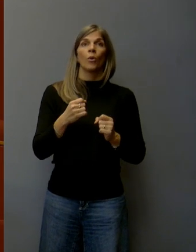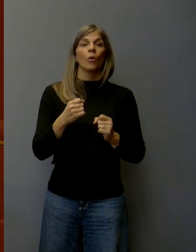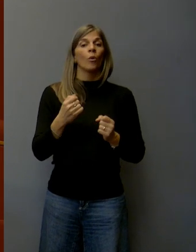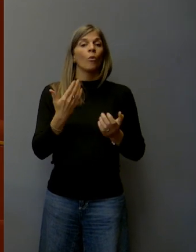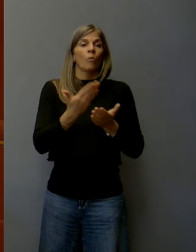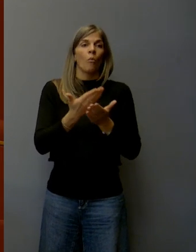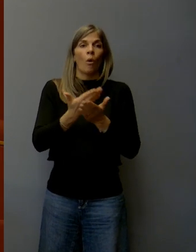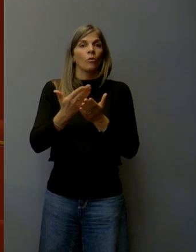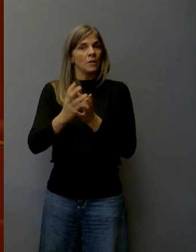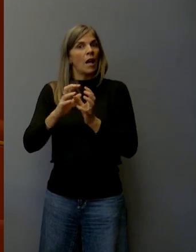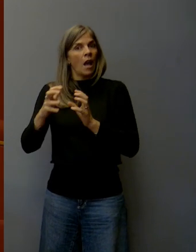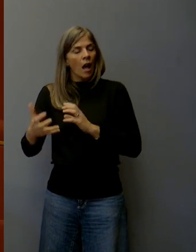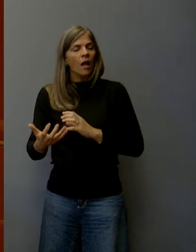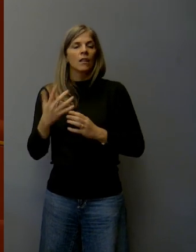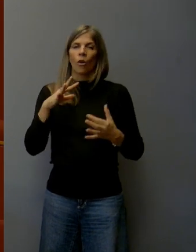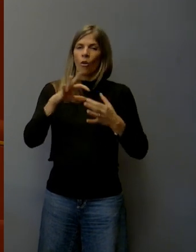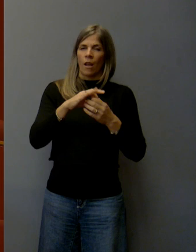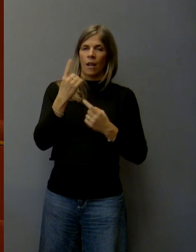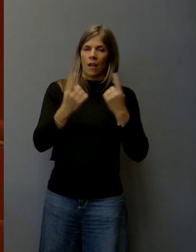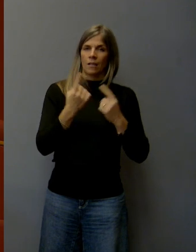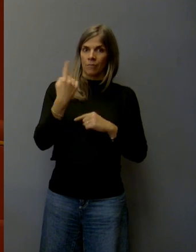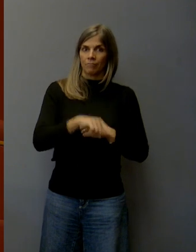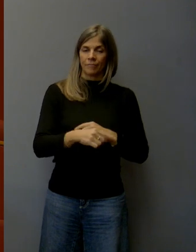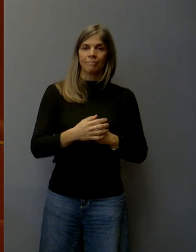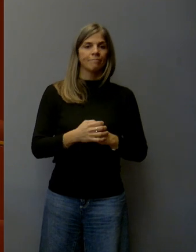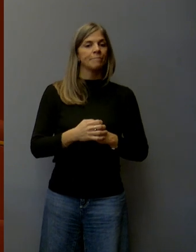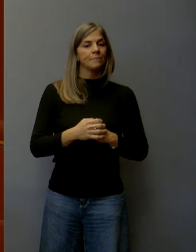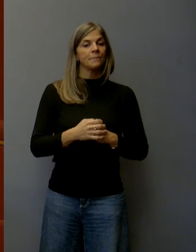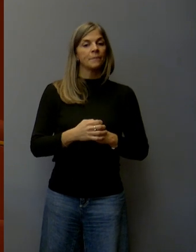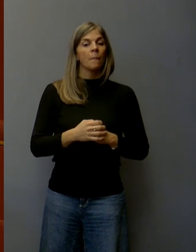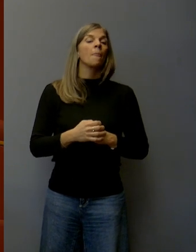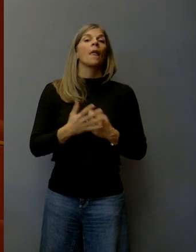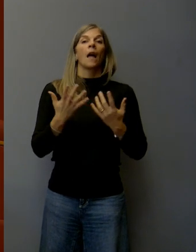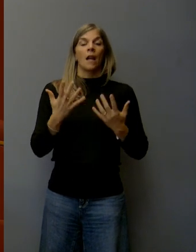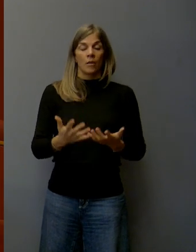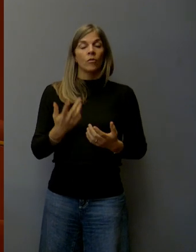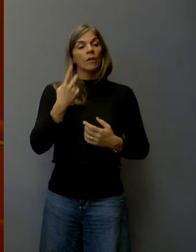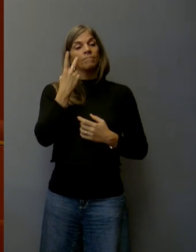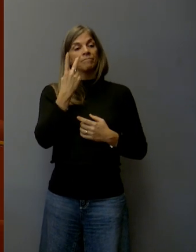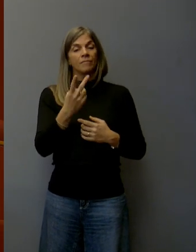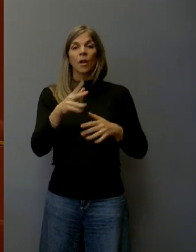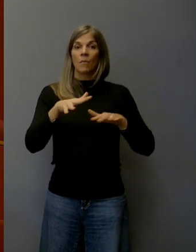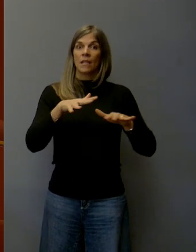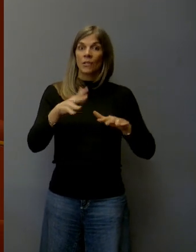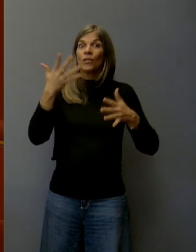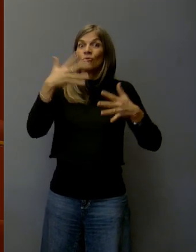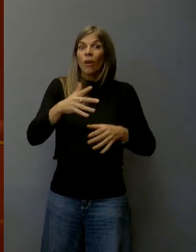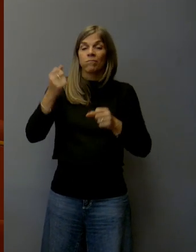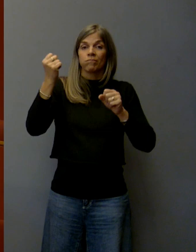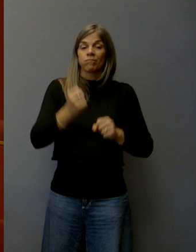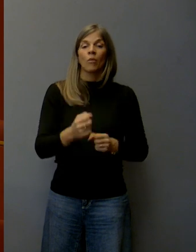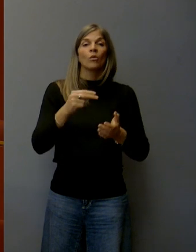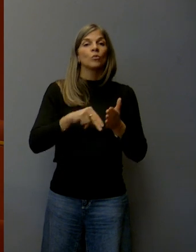di questi Quindi per quanto Per quanto ci riguarda preso atto che l'amministrazione ha costituito una scuola di amministrazione